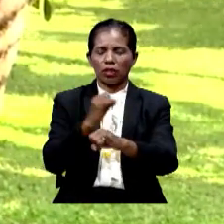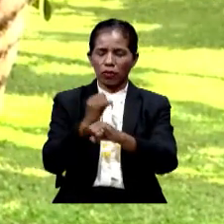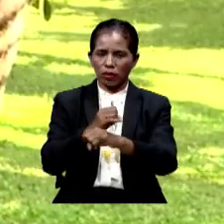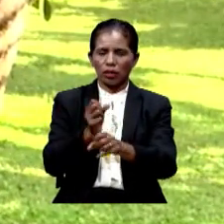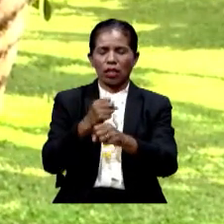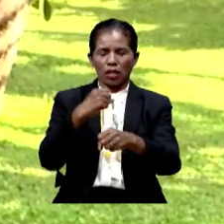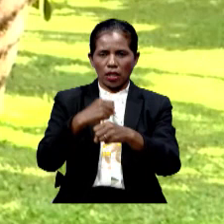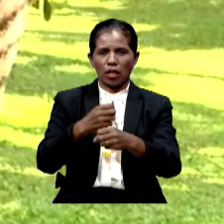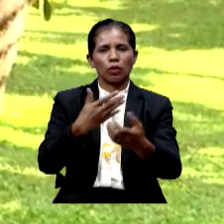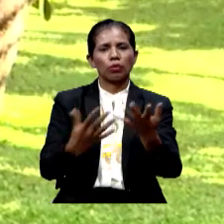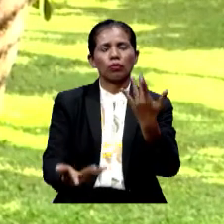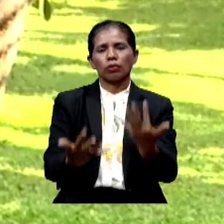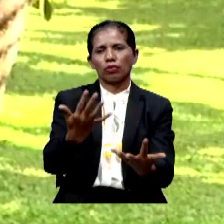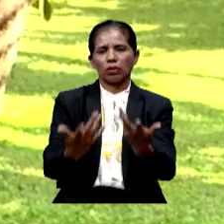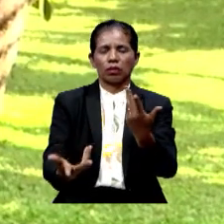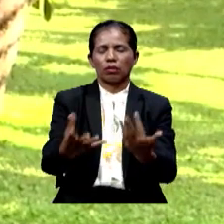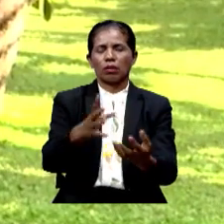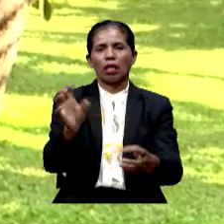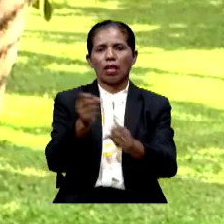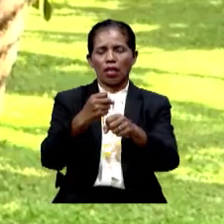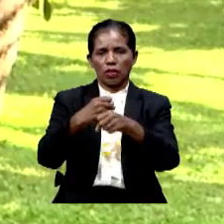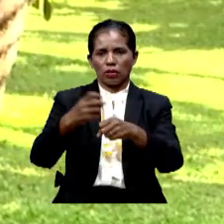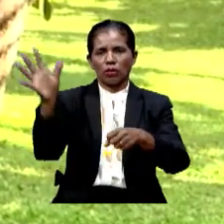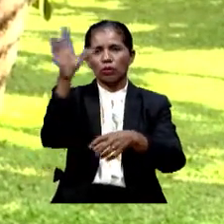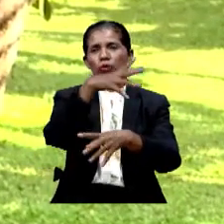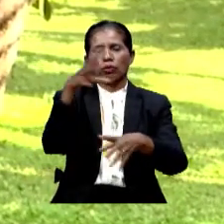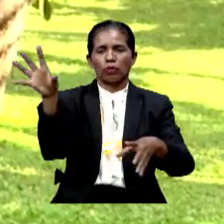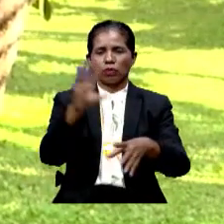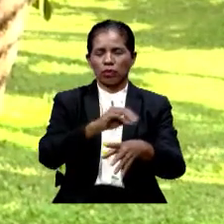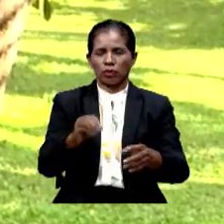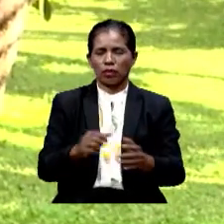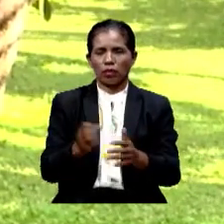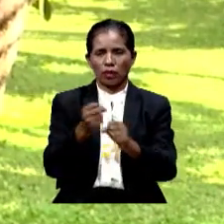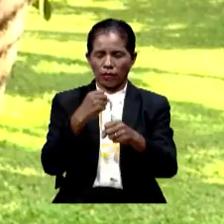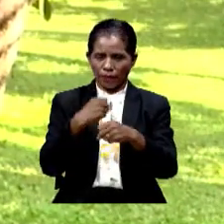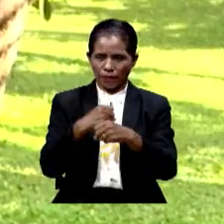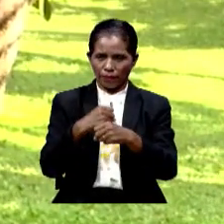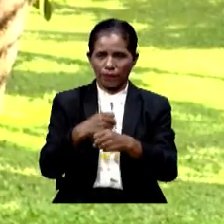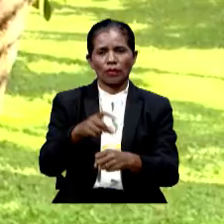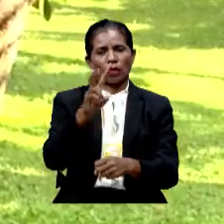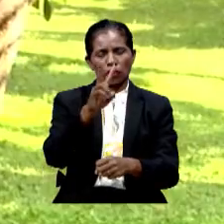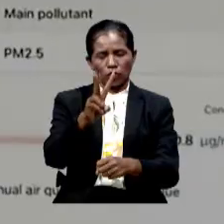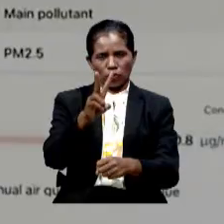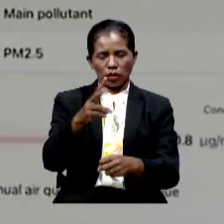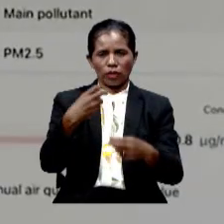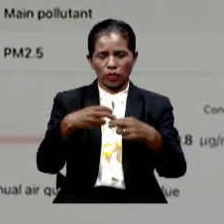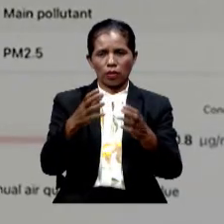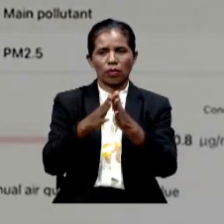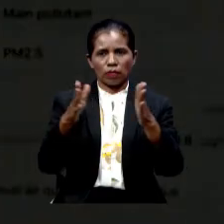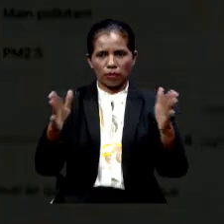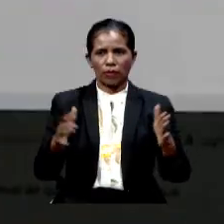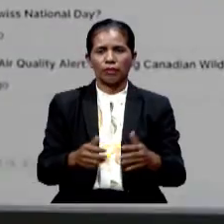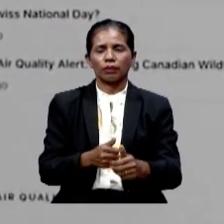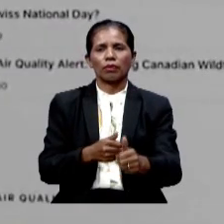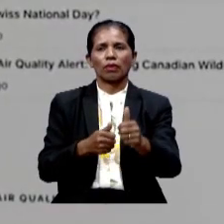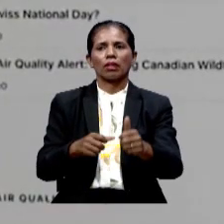batubara. Ini mungkin dengan kendaraan nih dua faktor terbesar. Tui